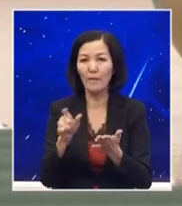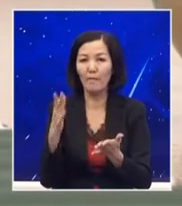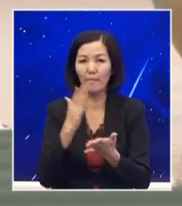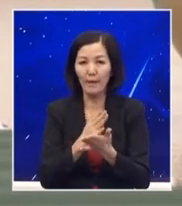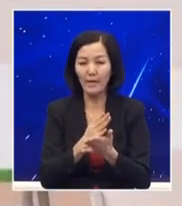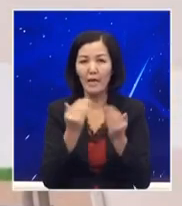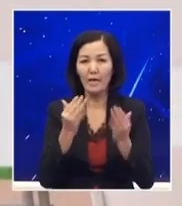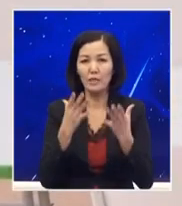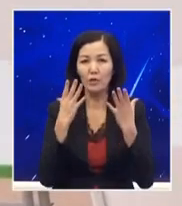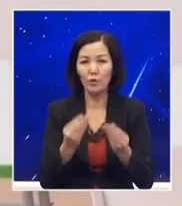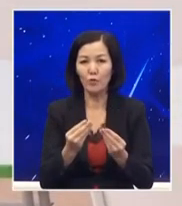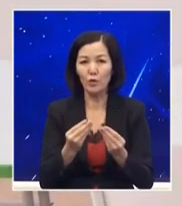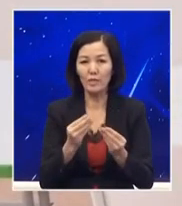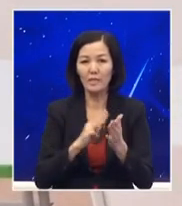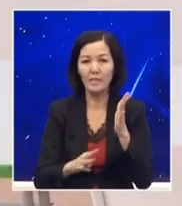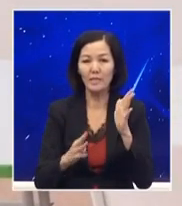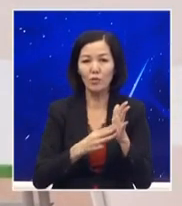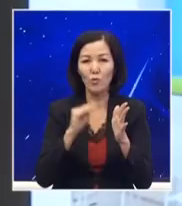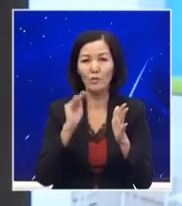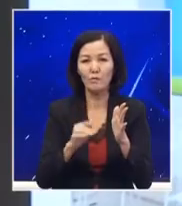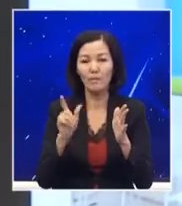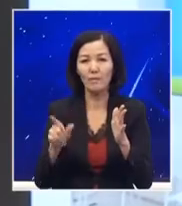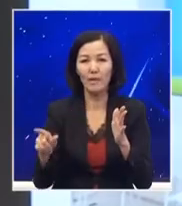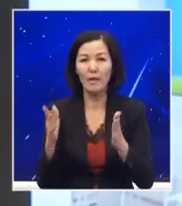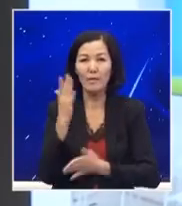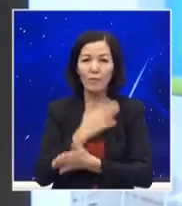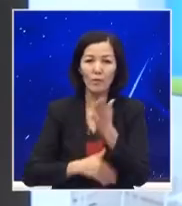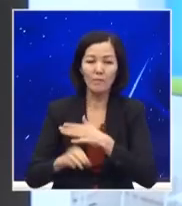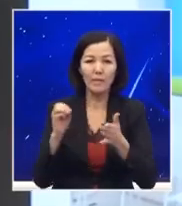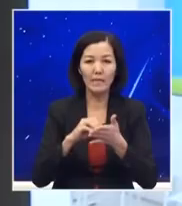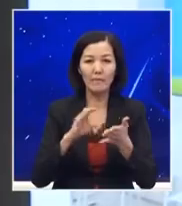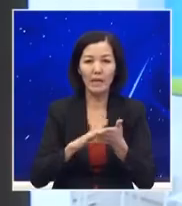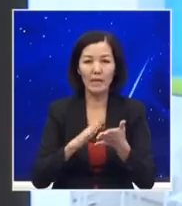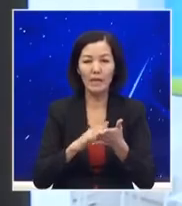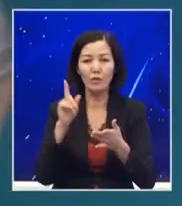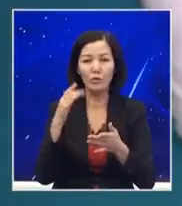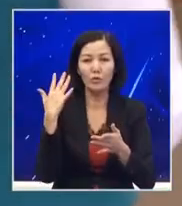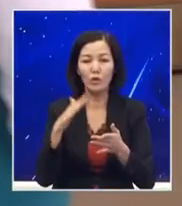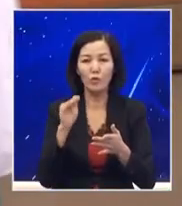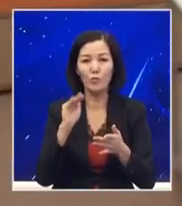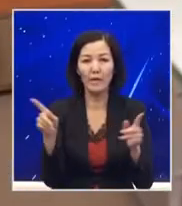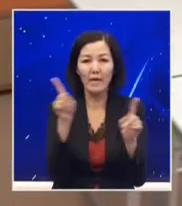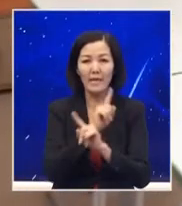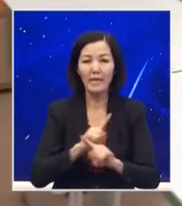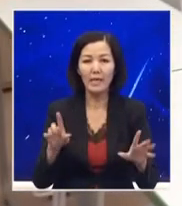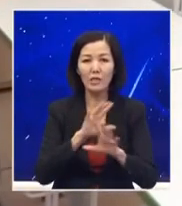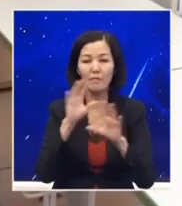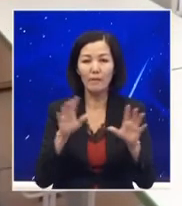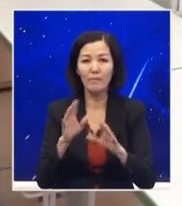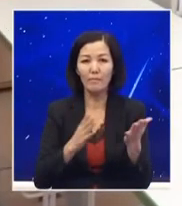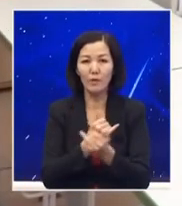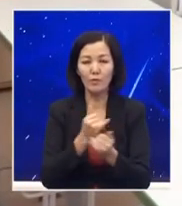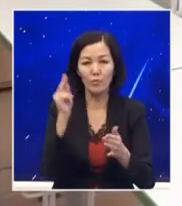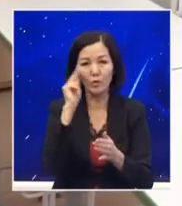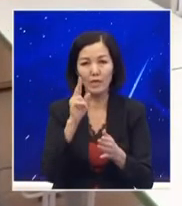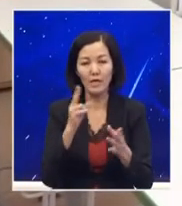кетсе, қазіргі таңда елімізде 89 мың бала мүгедектікпен есепке алынған. Тағы 150 мыңы ерекше білім